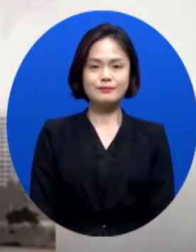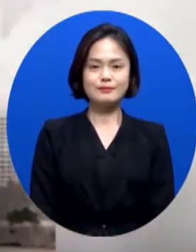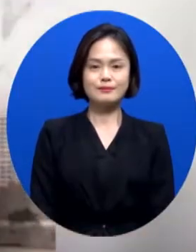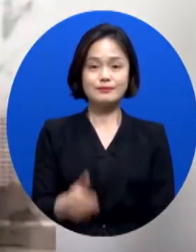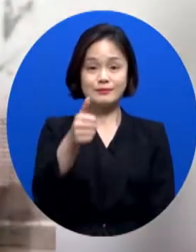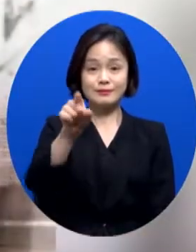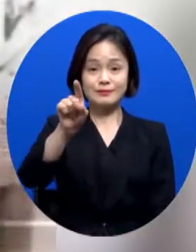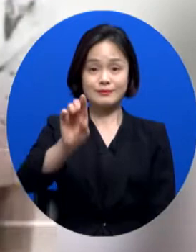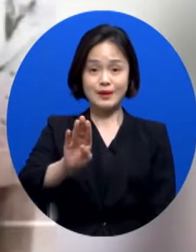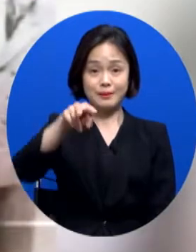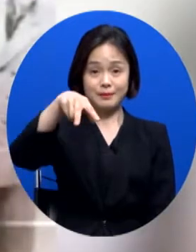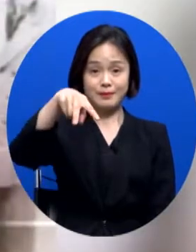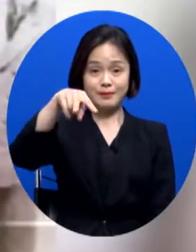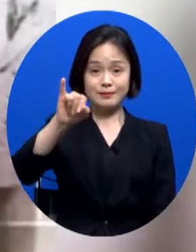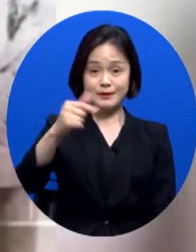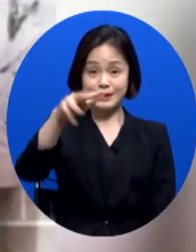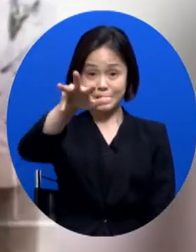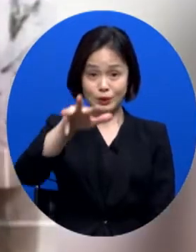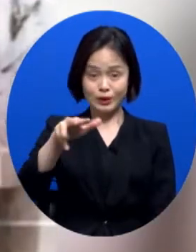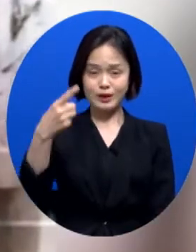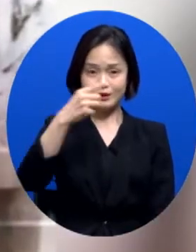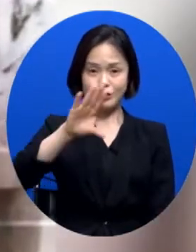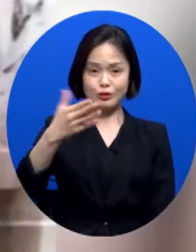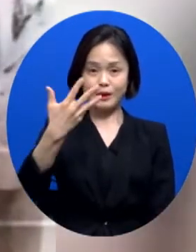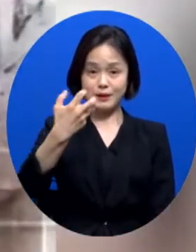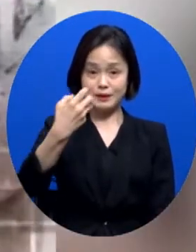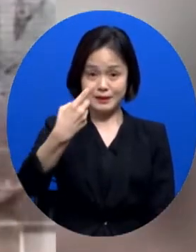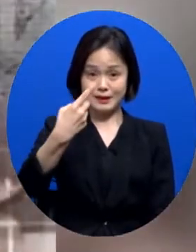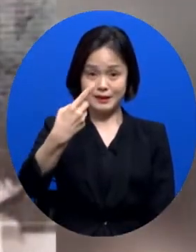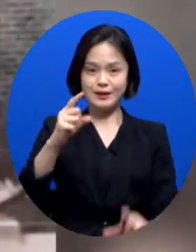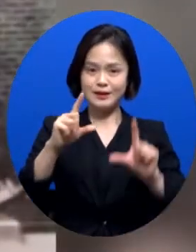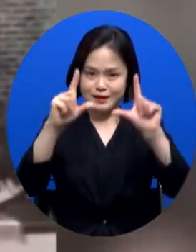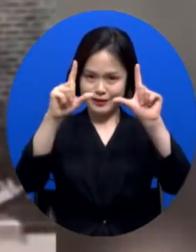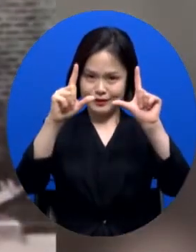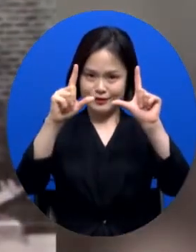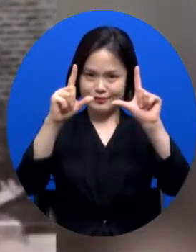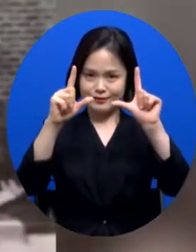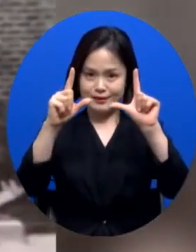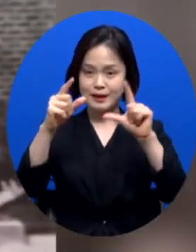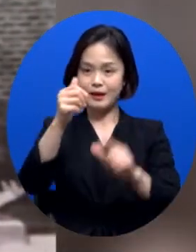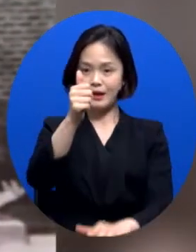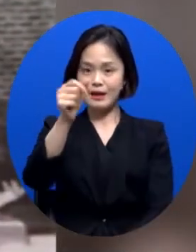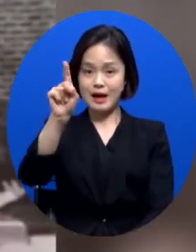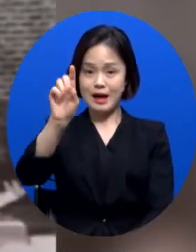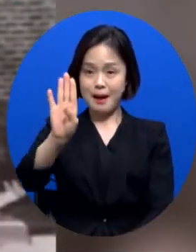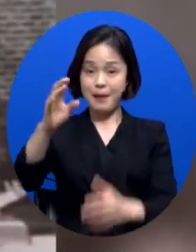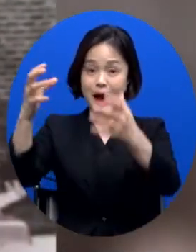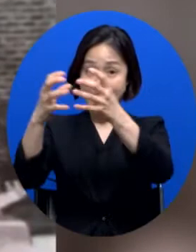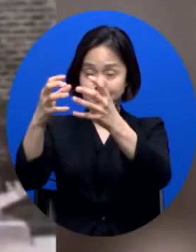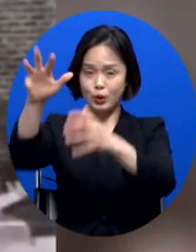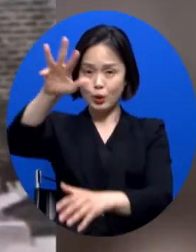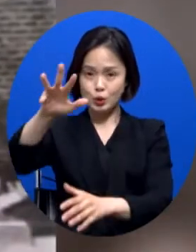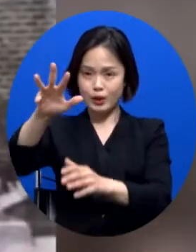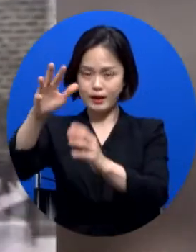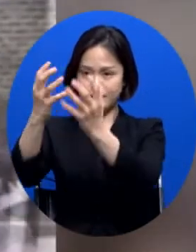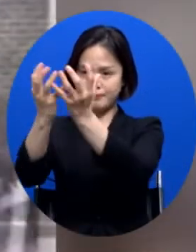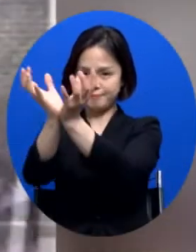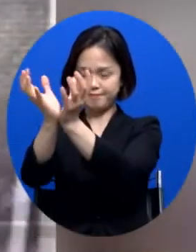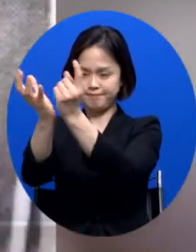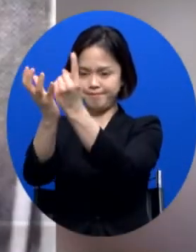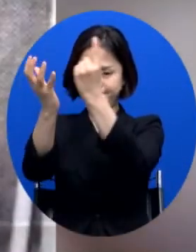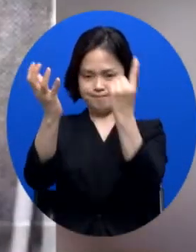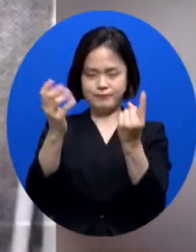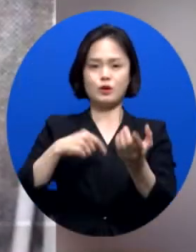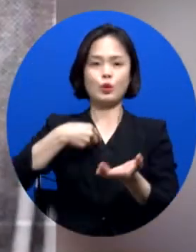대한예수교장로회 합신총회는 1981년 예장합동총회에서 분립했습니다. 권위적인